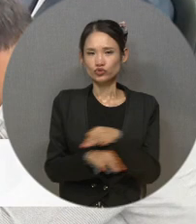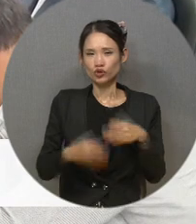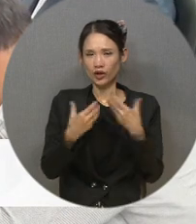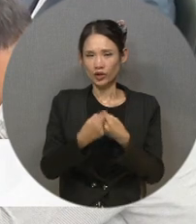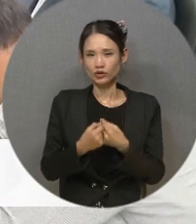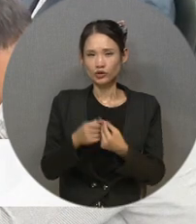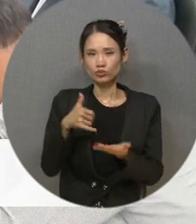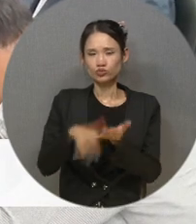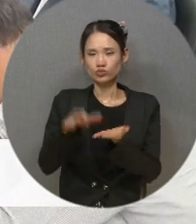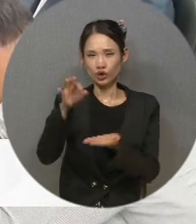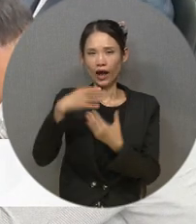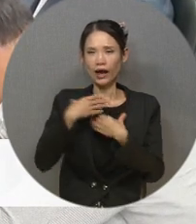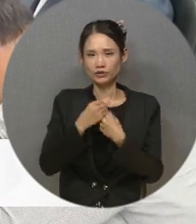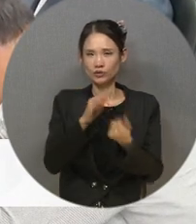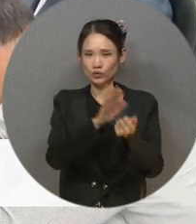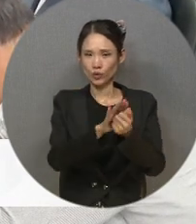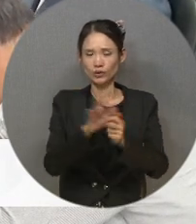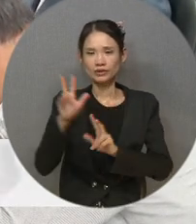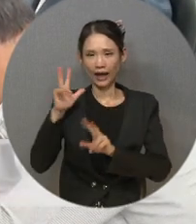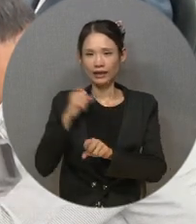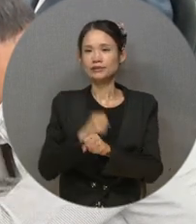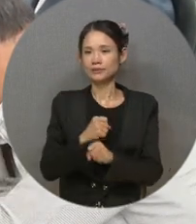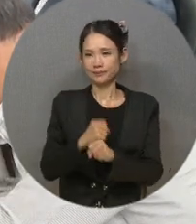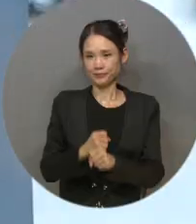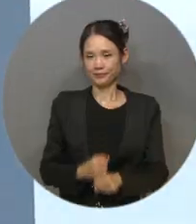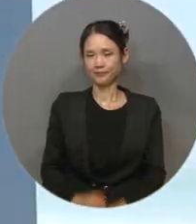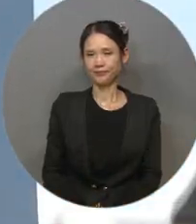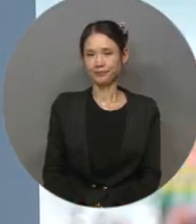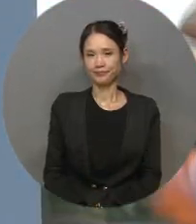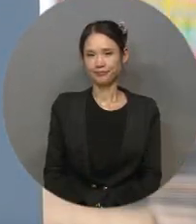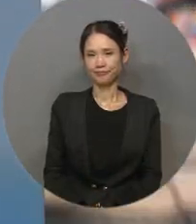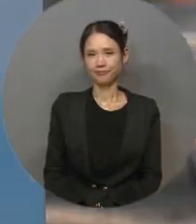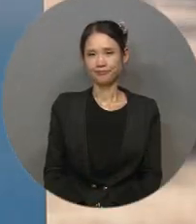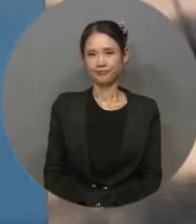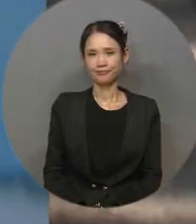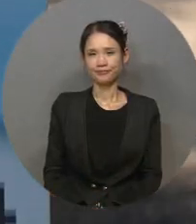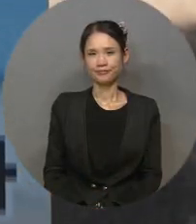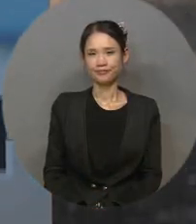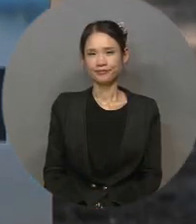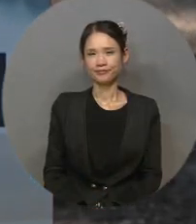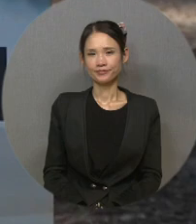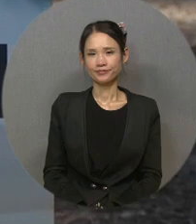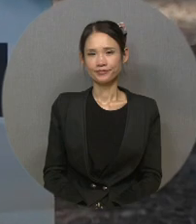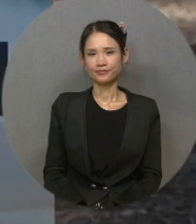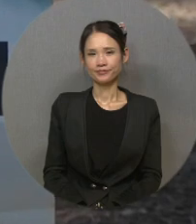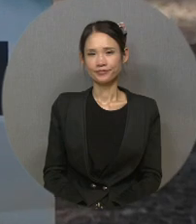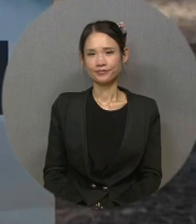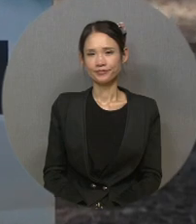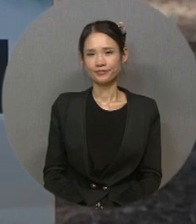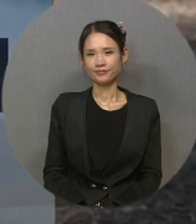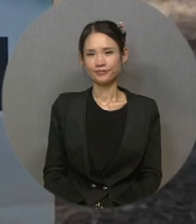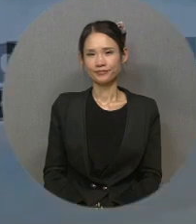물가 안정을 도모할 것을 다짐했습니다. 복지TV 뉴스 김정현입니다.